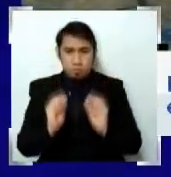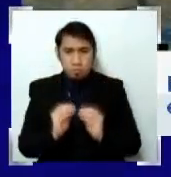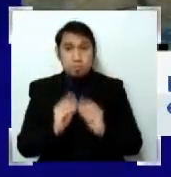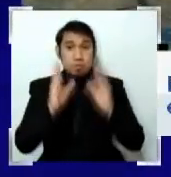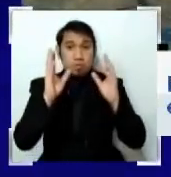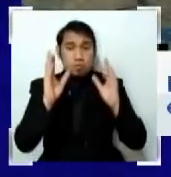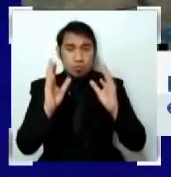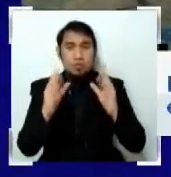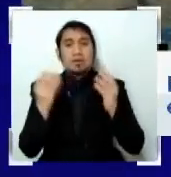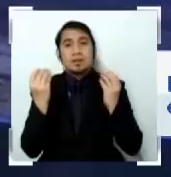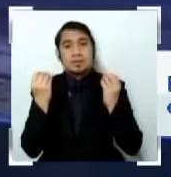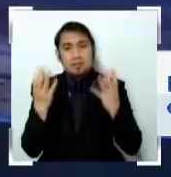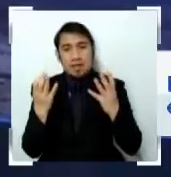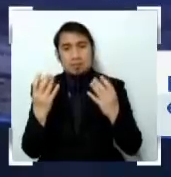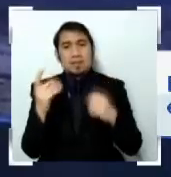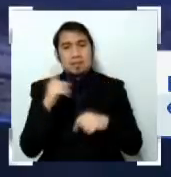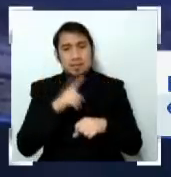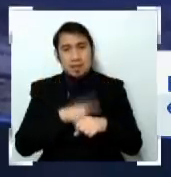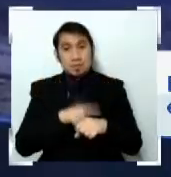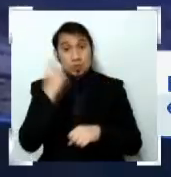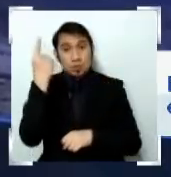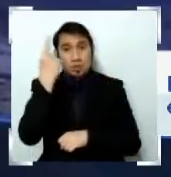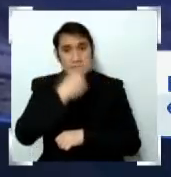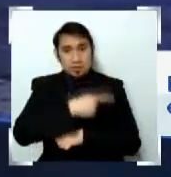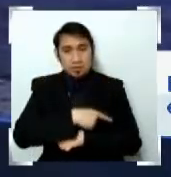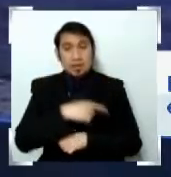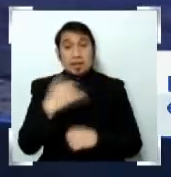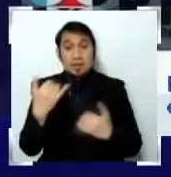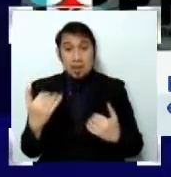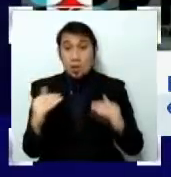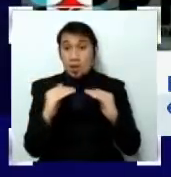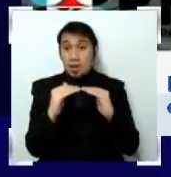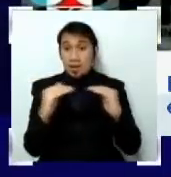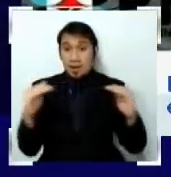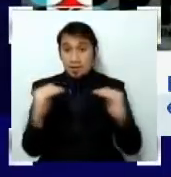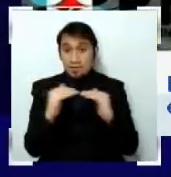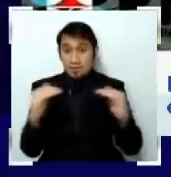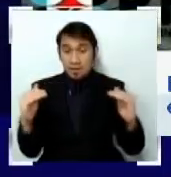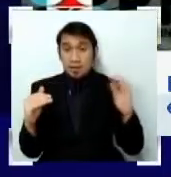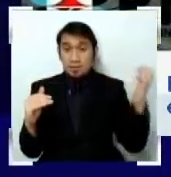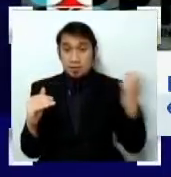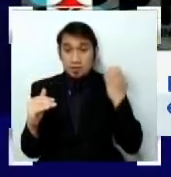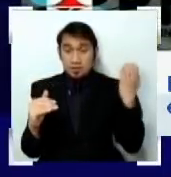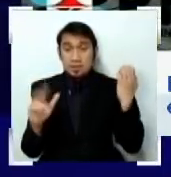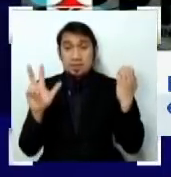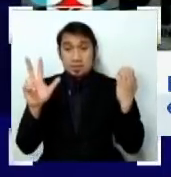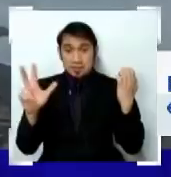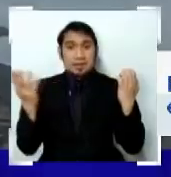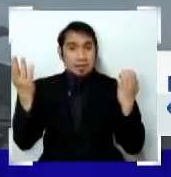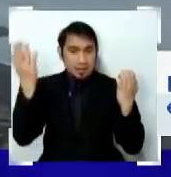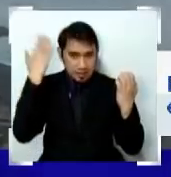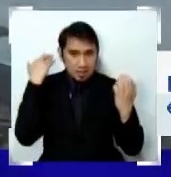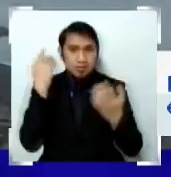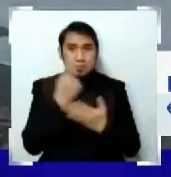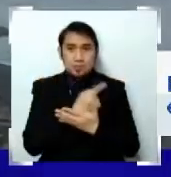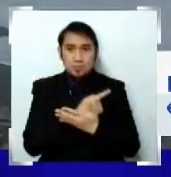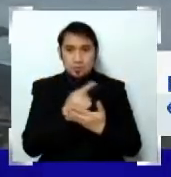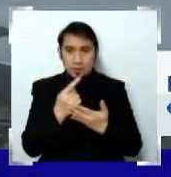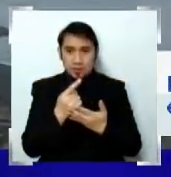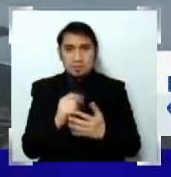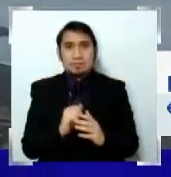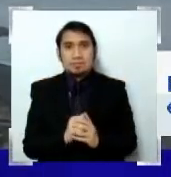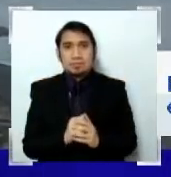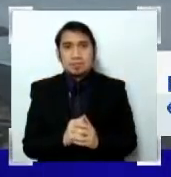loob ng isang araw mula nang itaas sa Alert Level 3 ang Taal Volcano noong nakaraang linggo. Hindi naman naramdaman sa